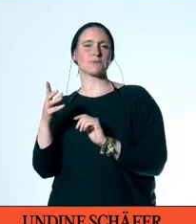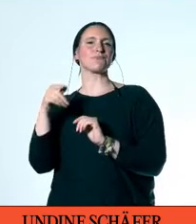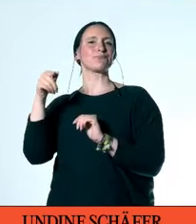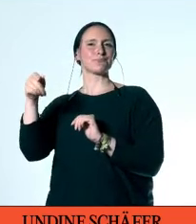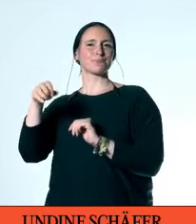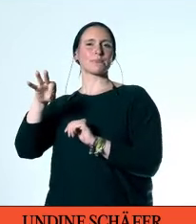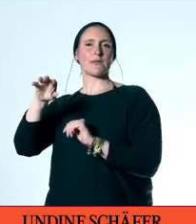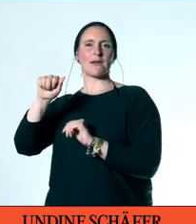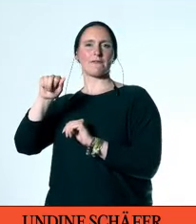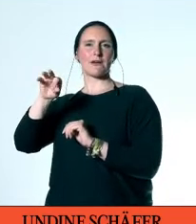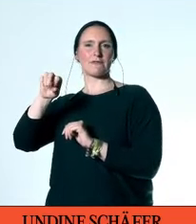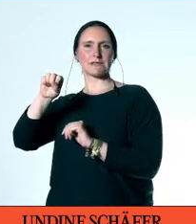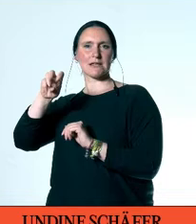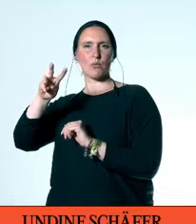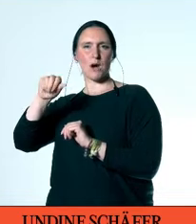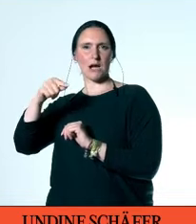von Fafswag.